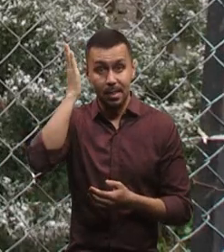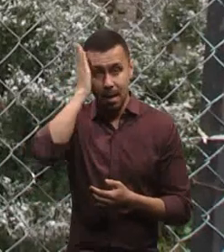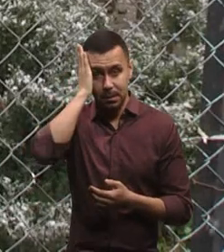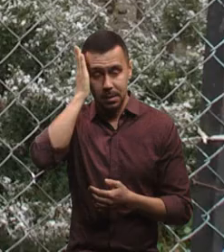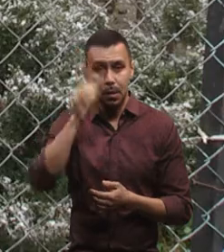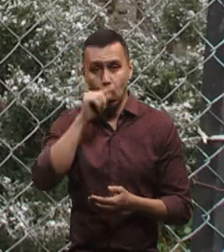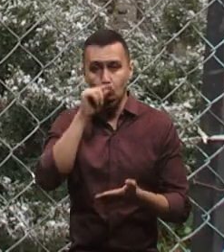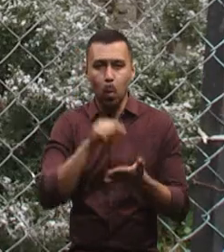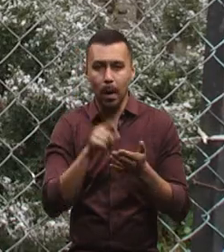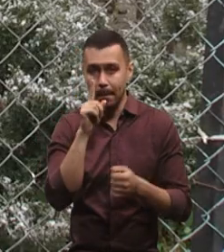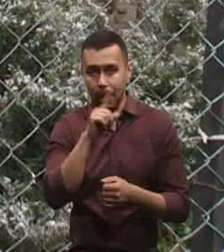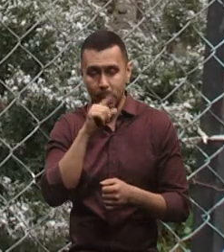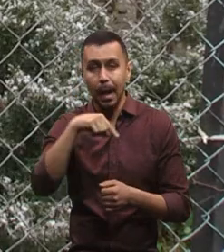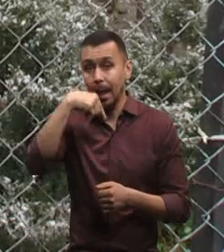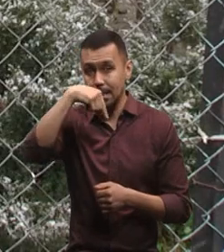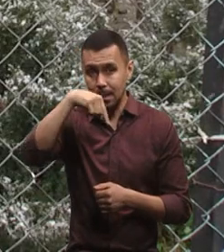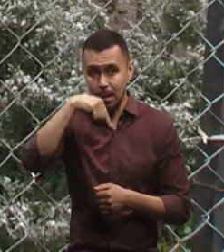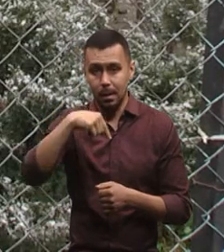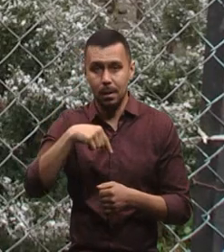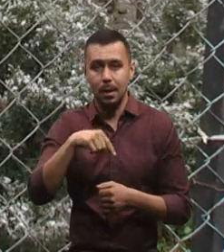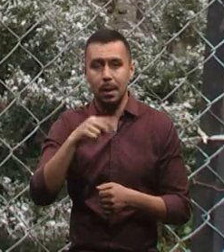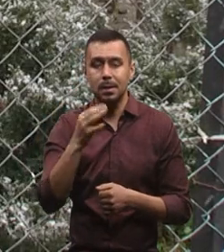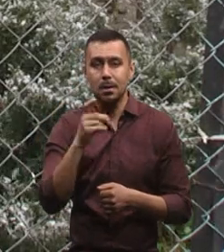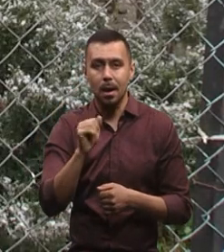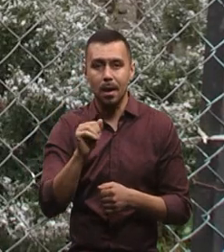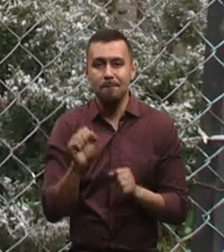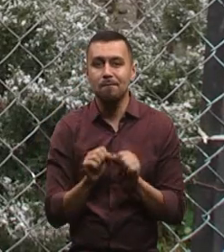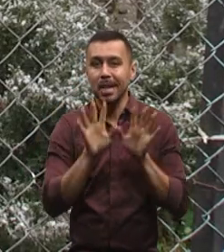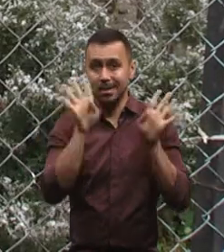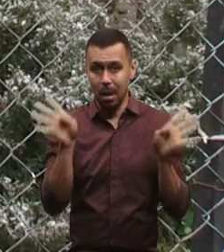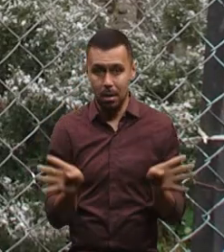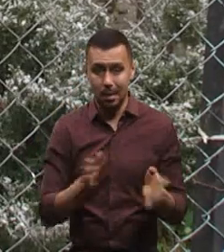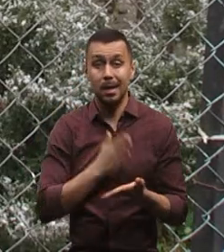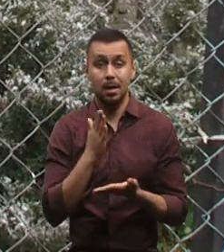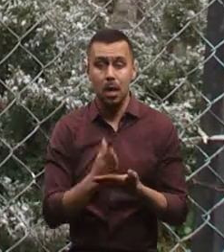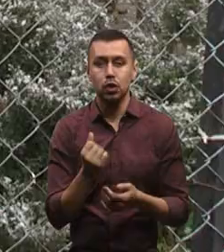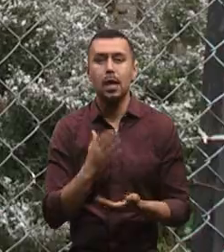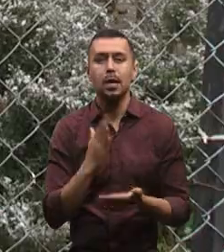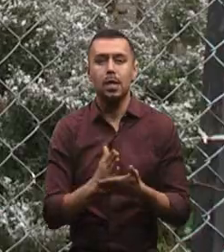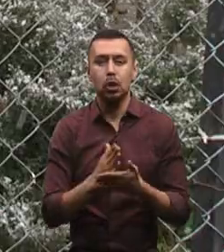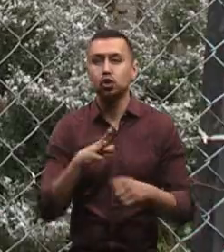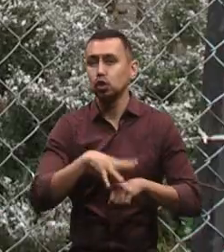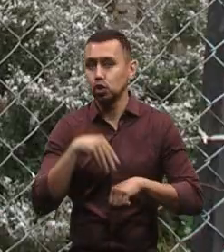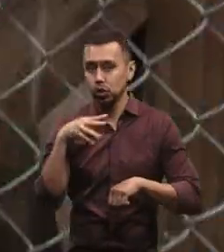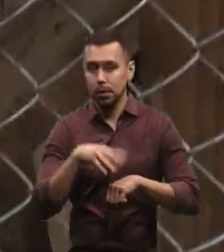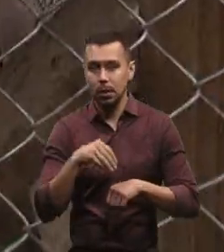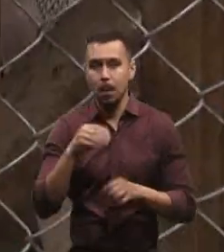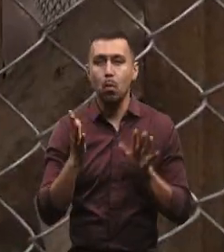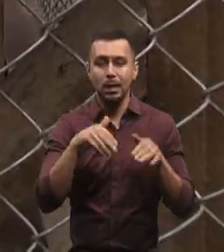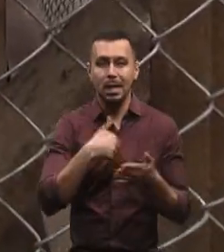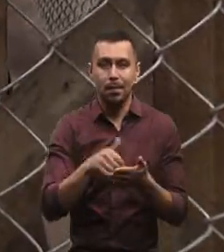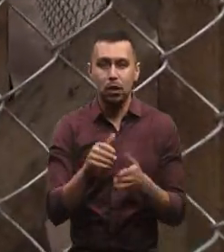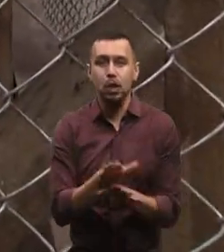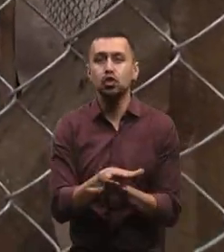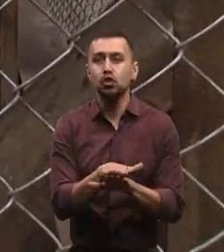кури декоративні, індик, цесарка, фазани, ще є шиншили, морські свинки,